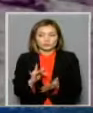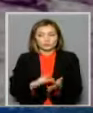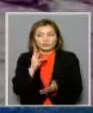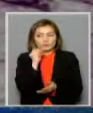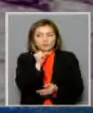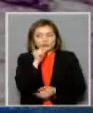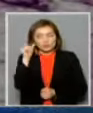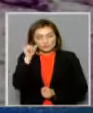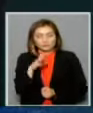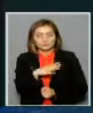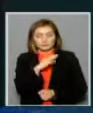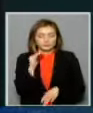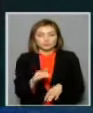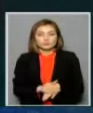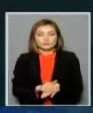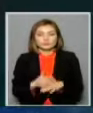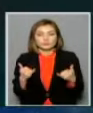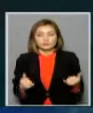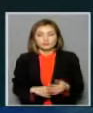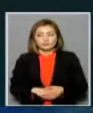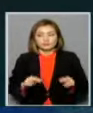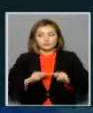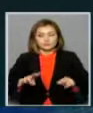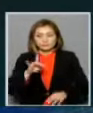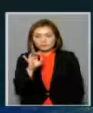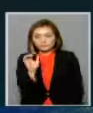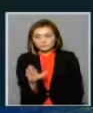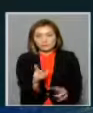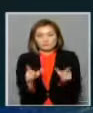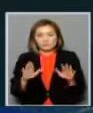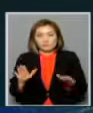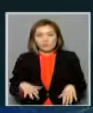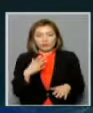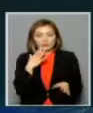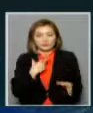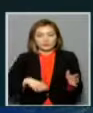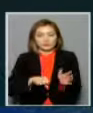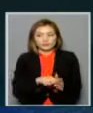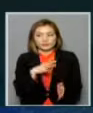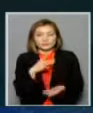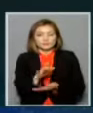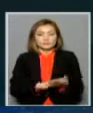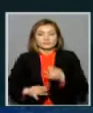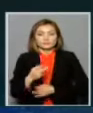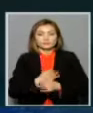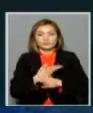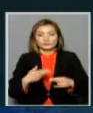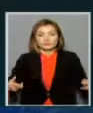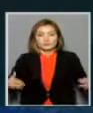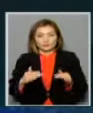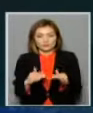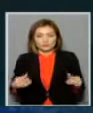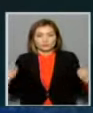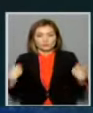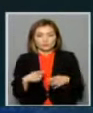Алматы прошлого года, этому доказательство. Ученик Назарбаев интеллектуальной школы совершил суицид после беседы на тему надетой